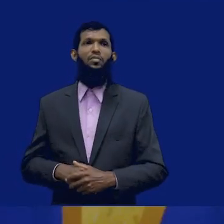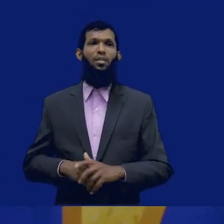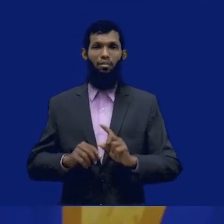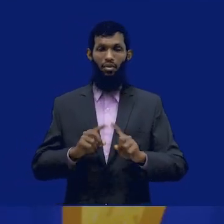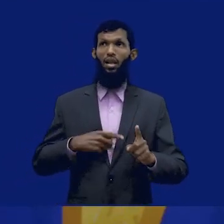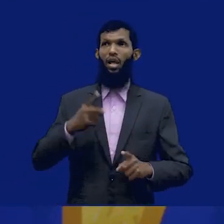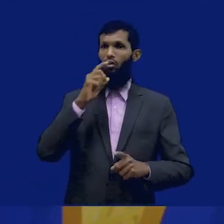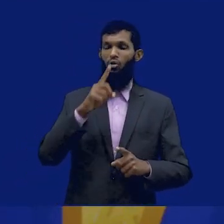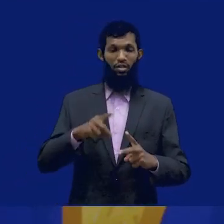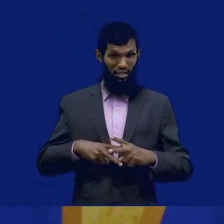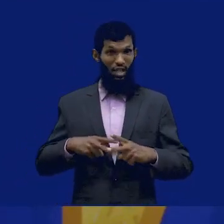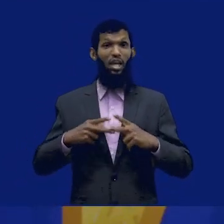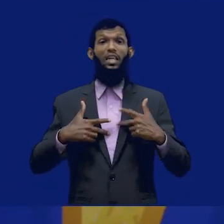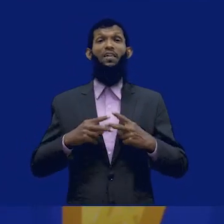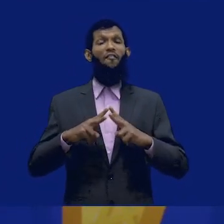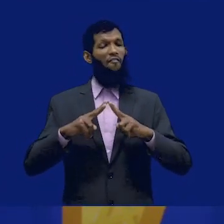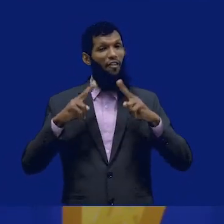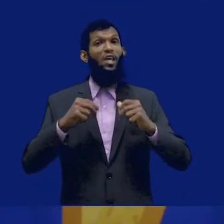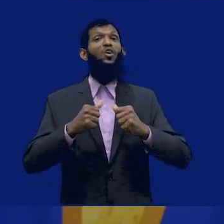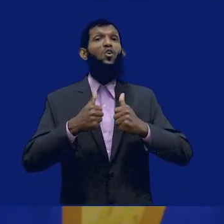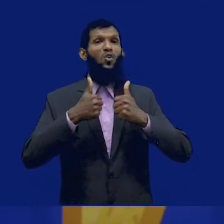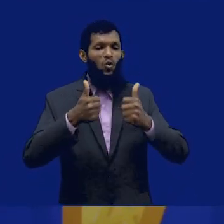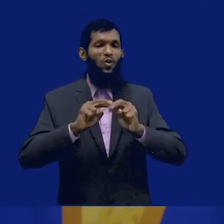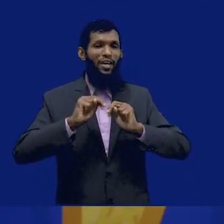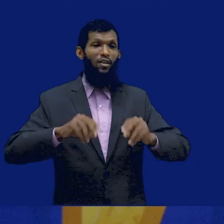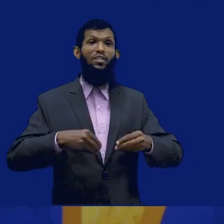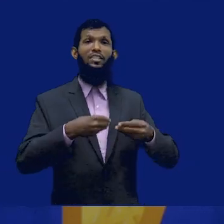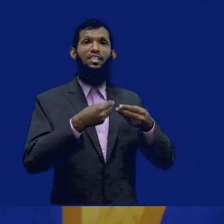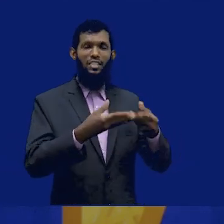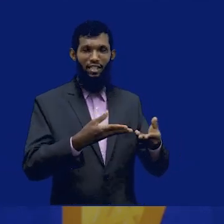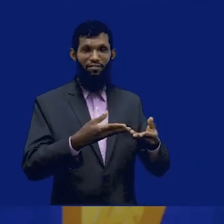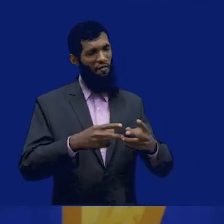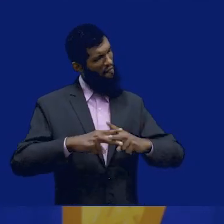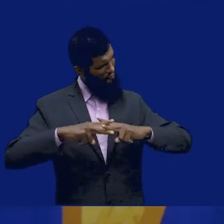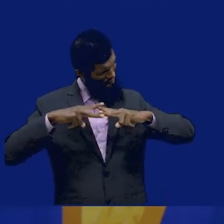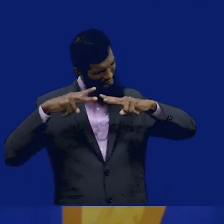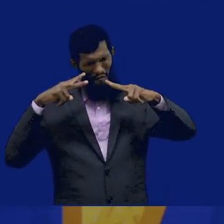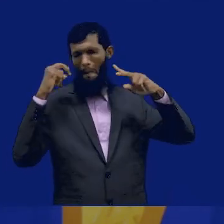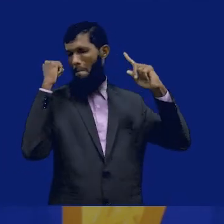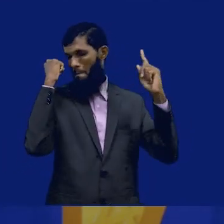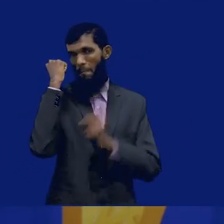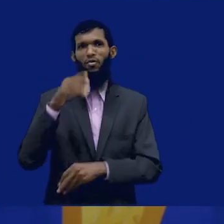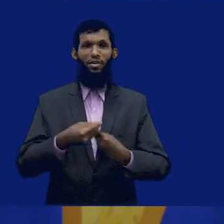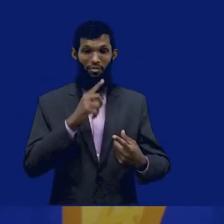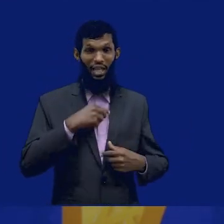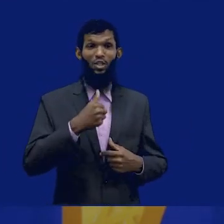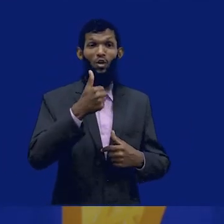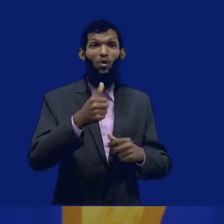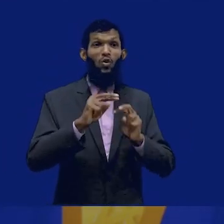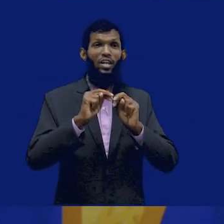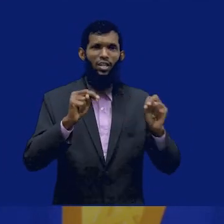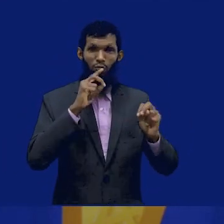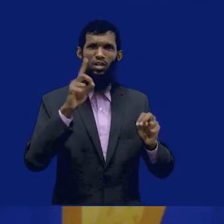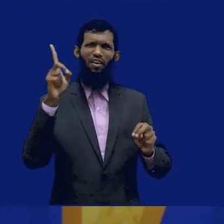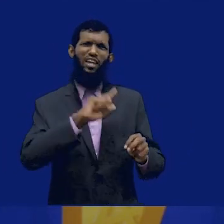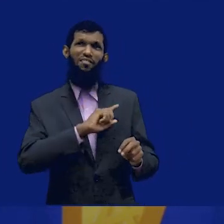فَبَشِّرْهُمْ بِعَذَابٍ أَلِيمٍ. Allah subhanahu wa ta'ala says here, give them the glad tidings of a painful punishment.